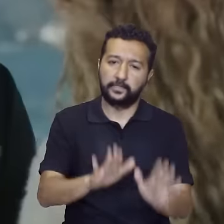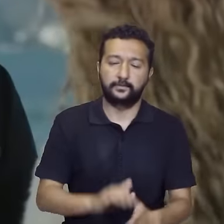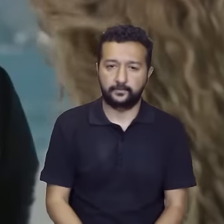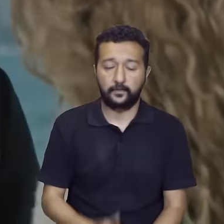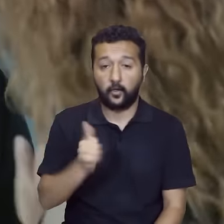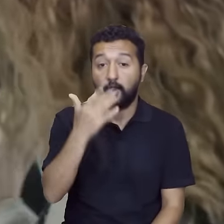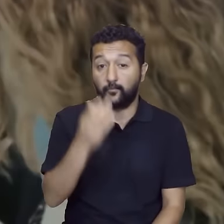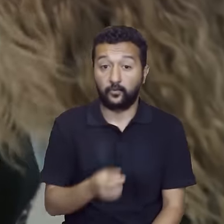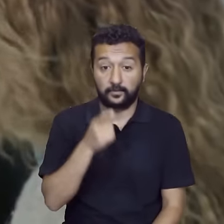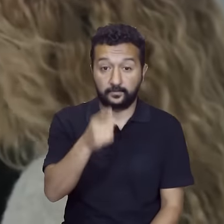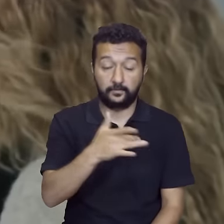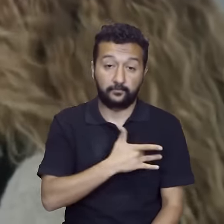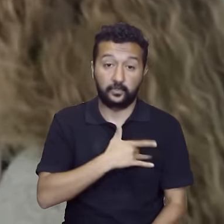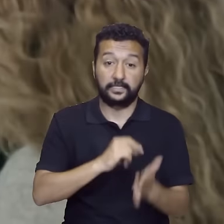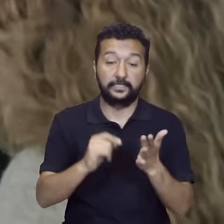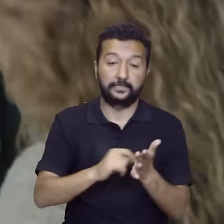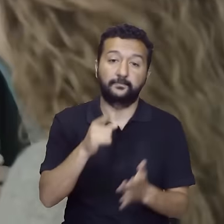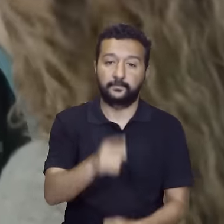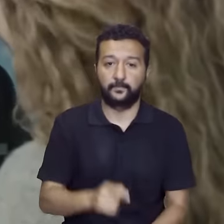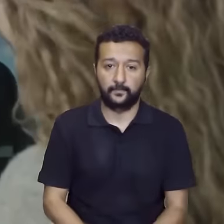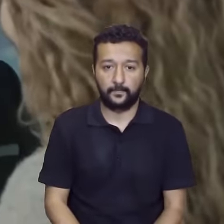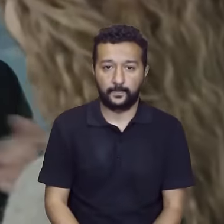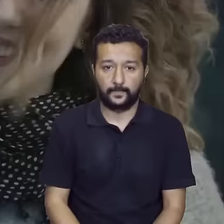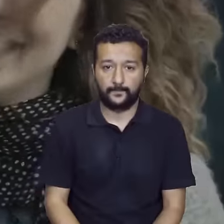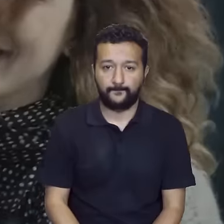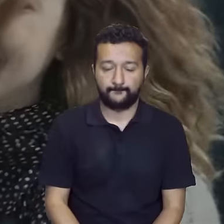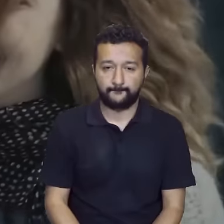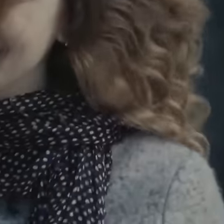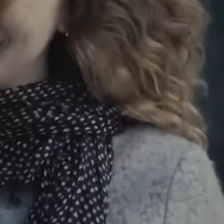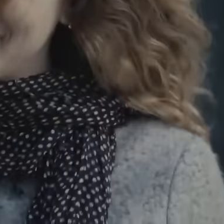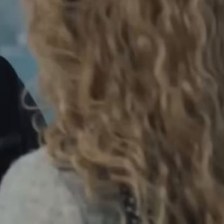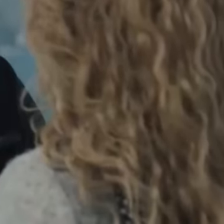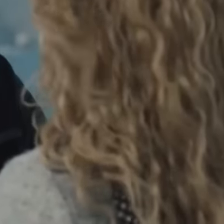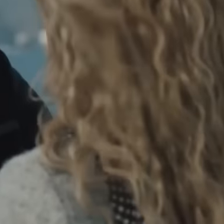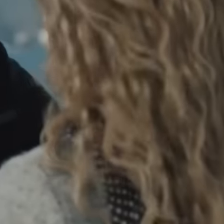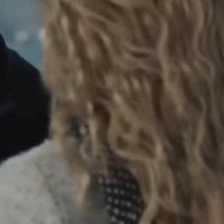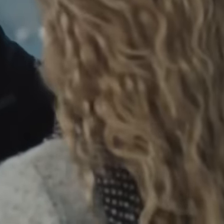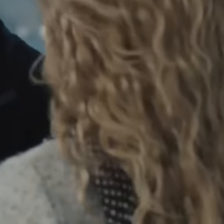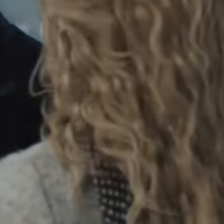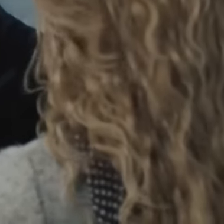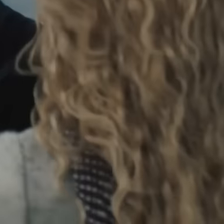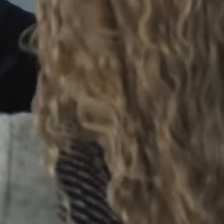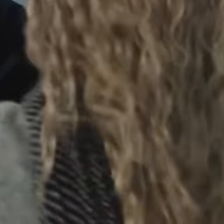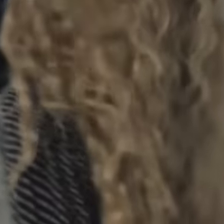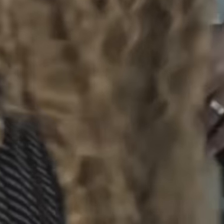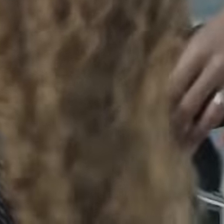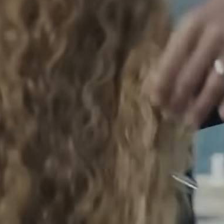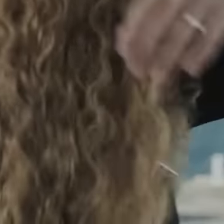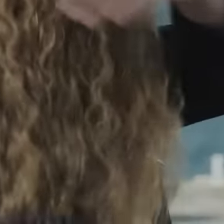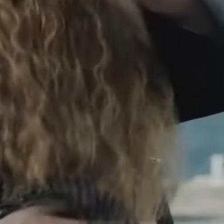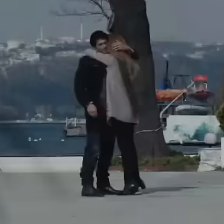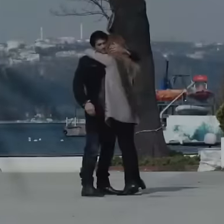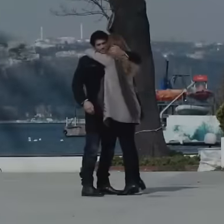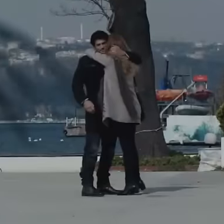kalsın. Önemli olan burada yaz. Elini kalbinin üzerine sürdü Tarık, elini tutup kollarını açtı, sarıldılar.